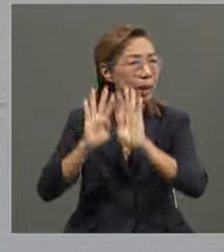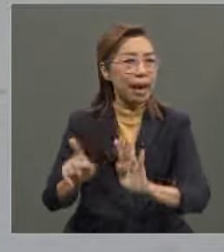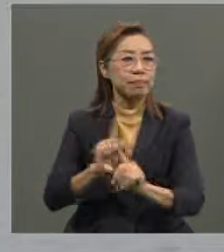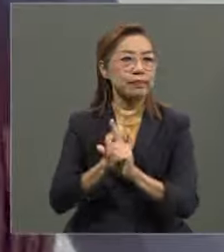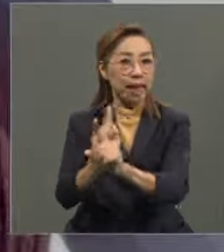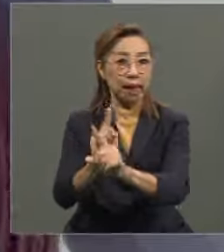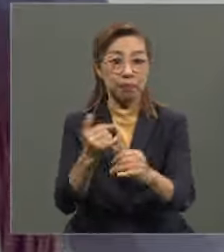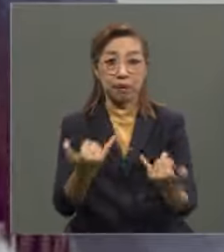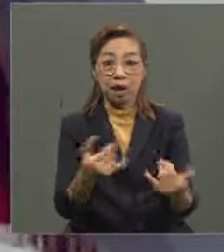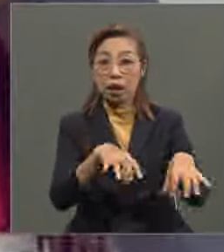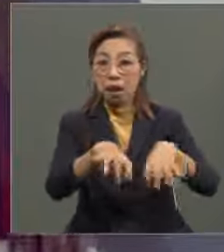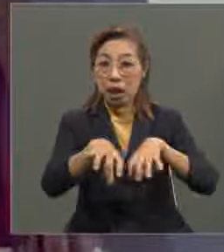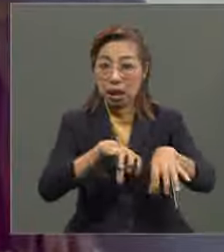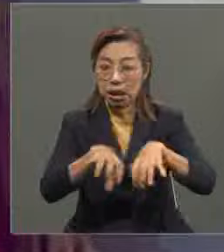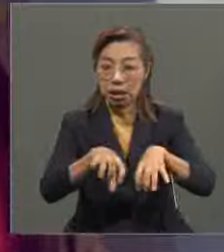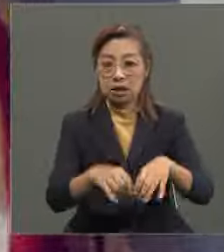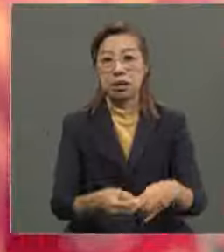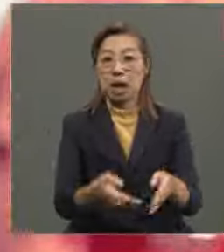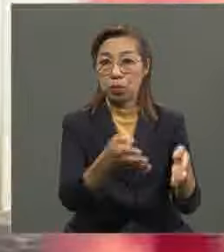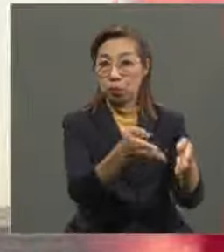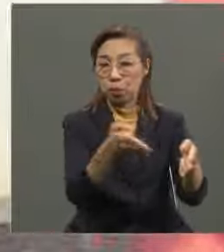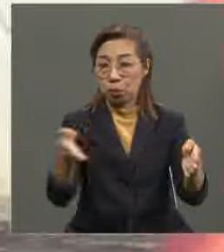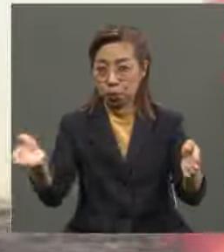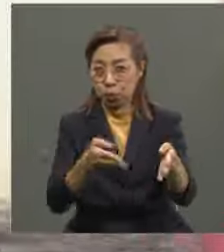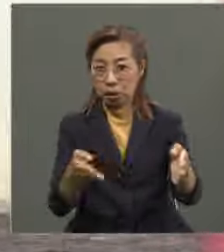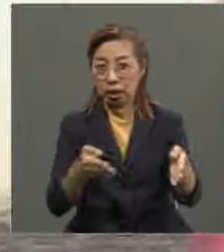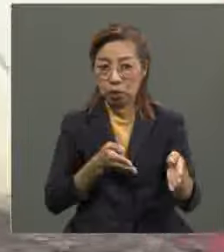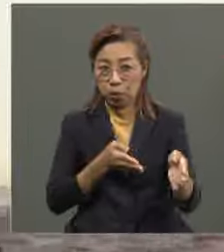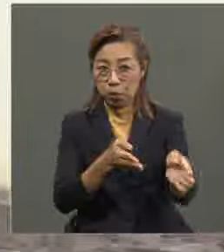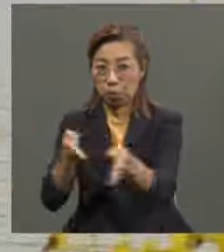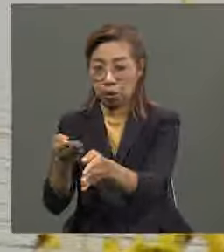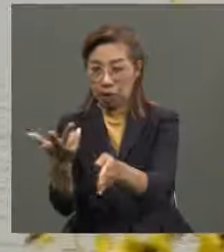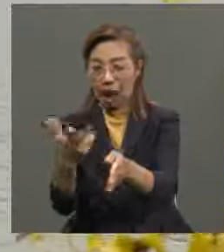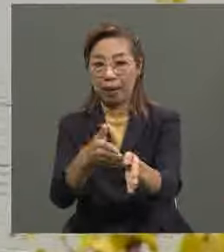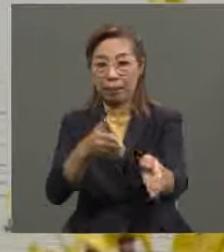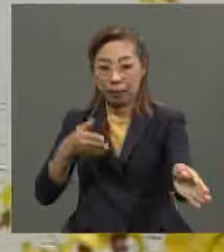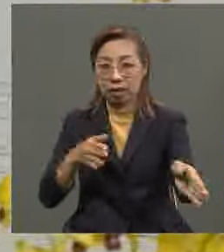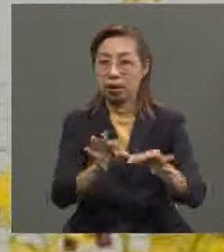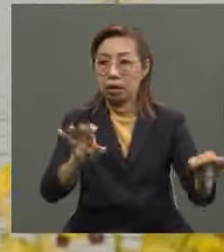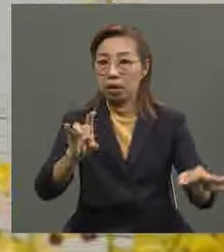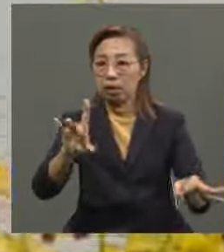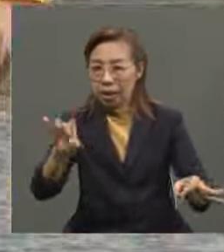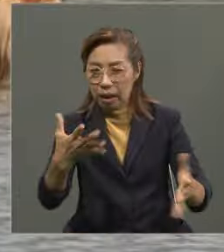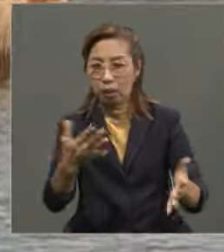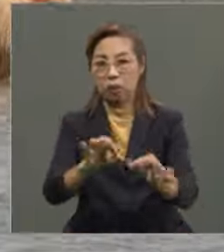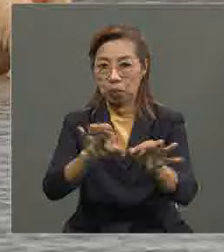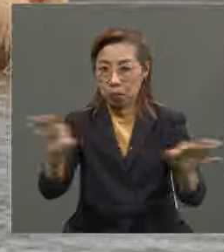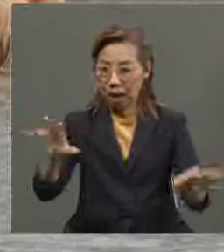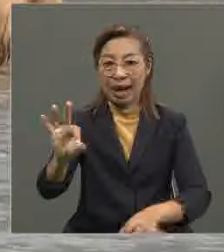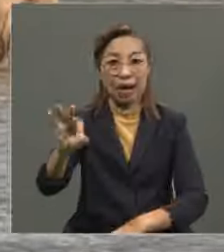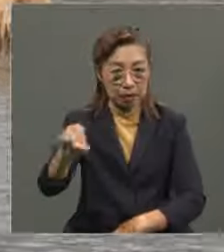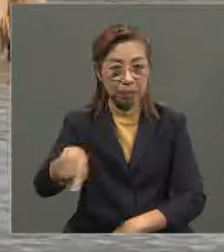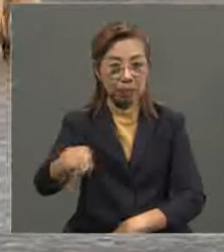โดยรูปขบวนจัด5ริ้ว3สายความยาว 1,280 เมตรกว้าง90เมตรมีเรือพระราชพิธีจำนว